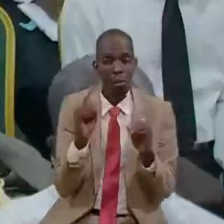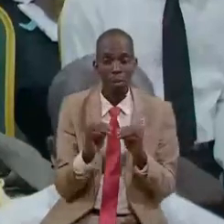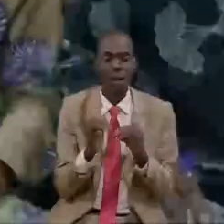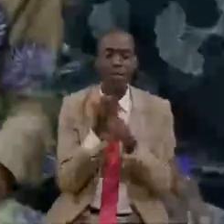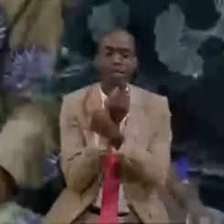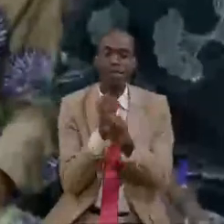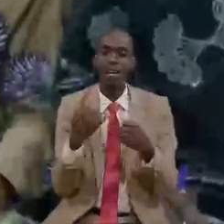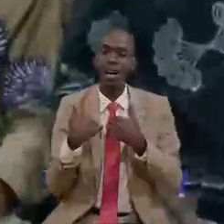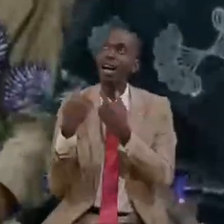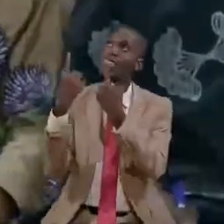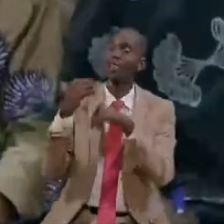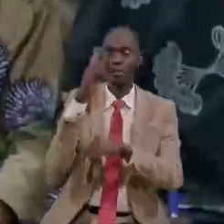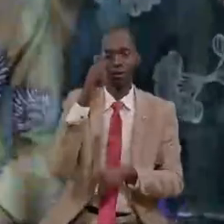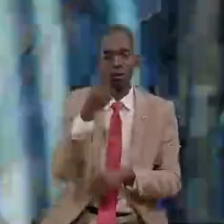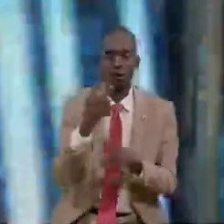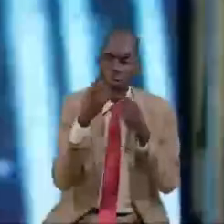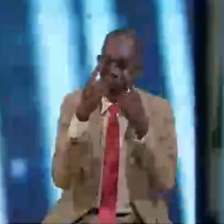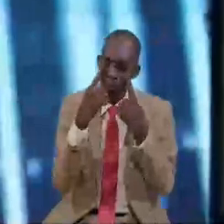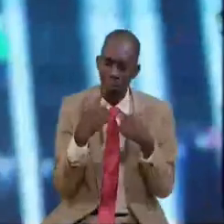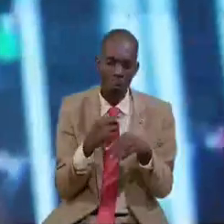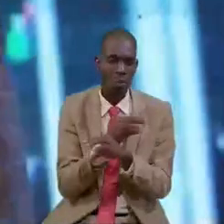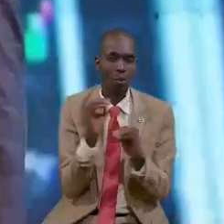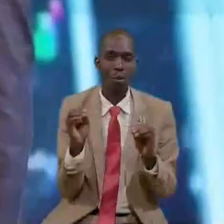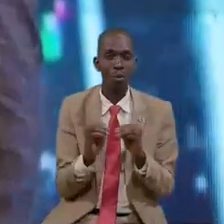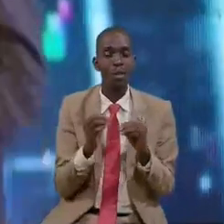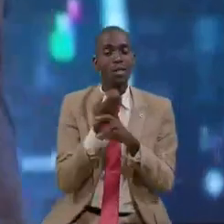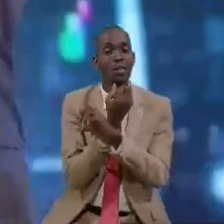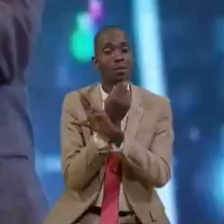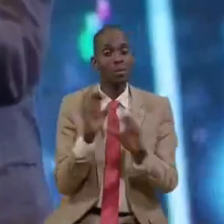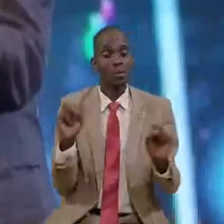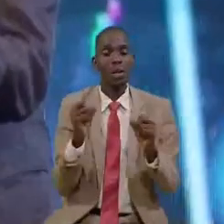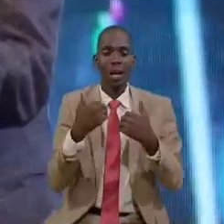venu. Ne pleure point. La rédemption est venue.